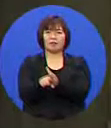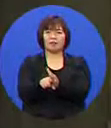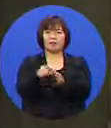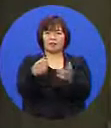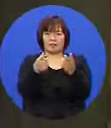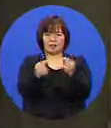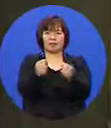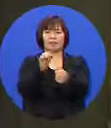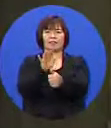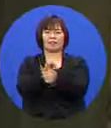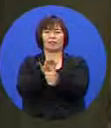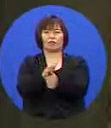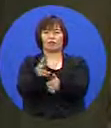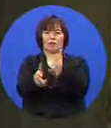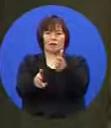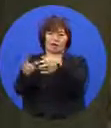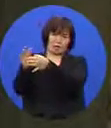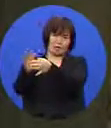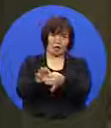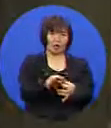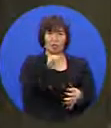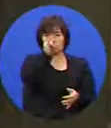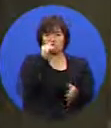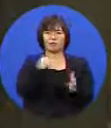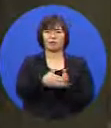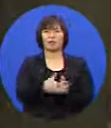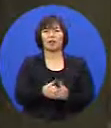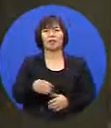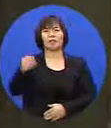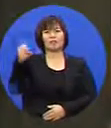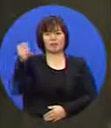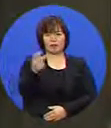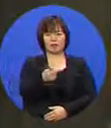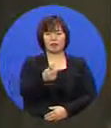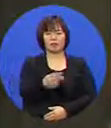이러한 지원 사업을 계속해 왔습니다. 또한